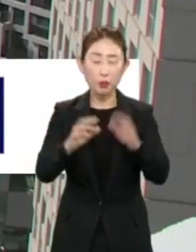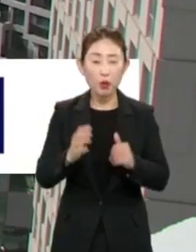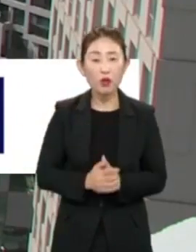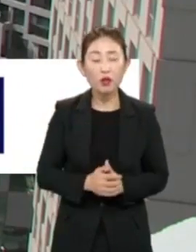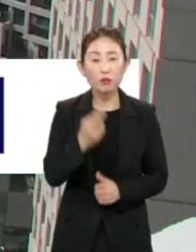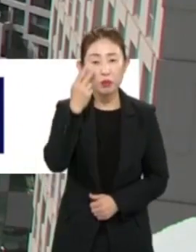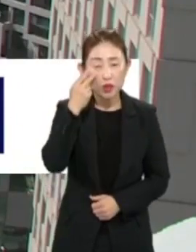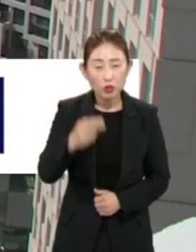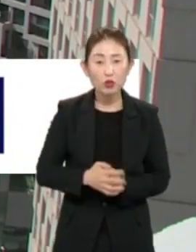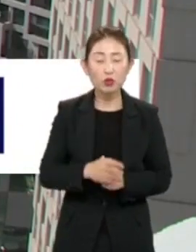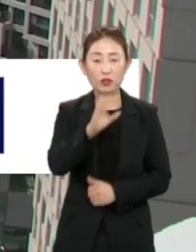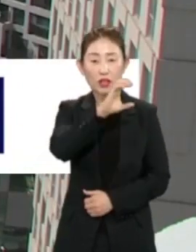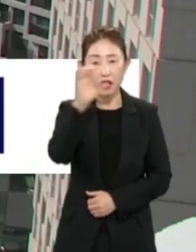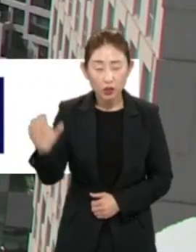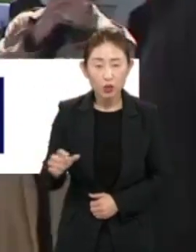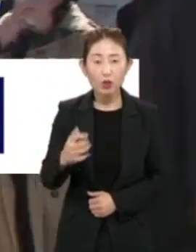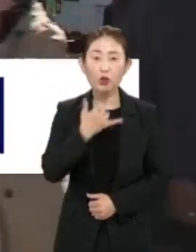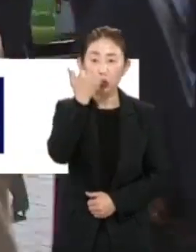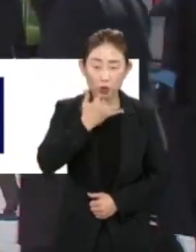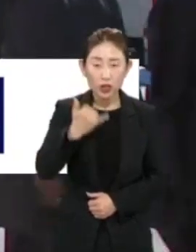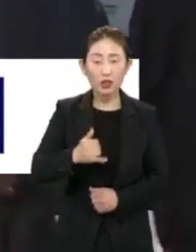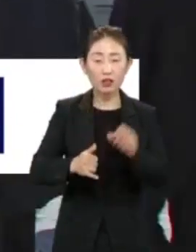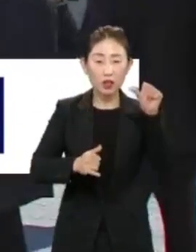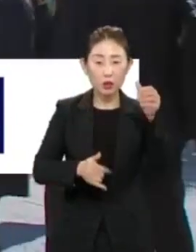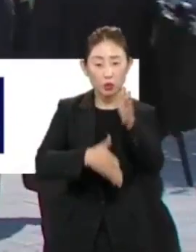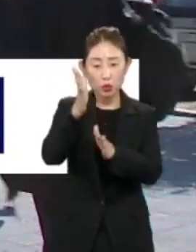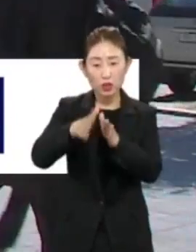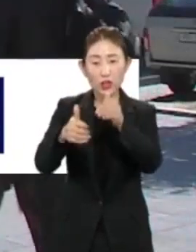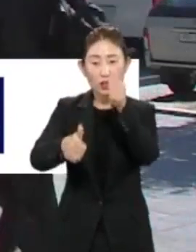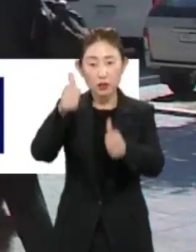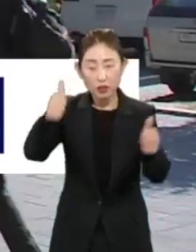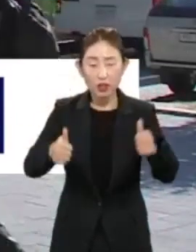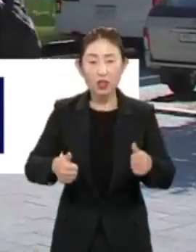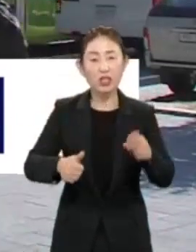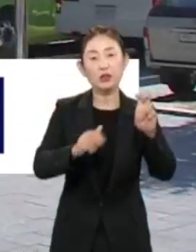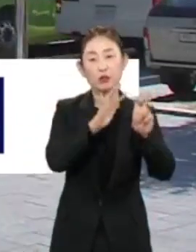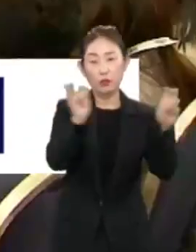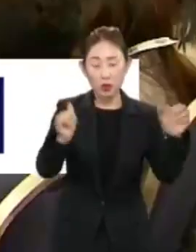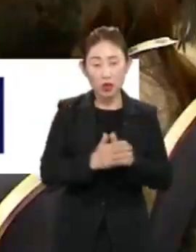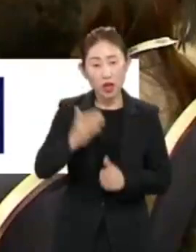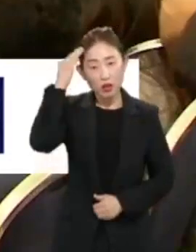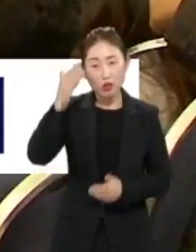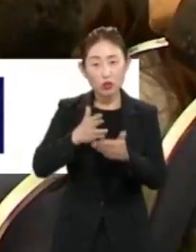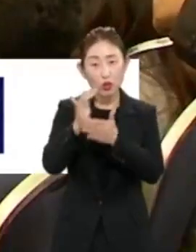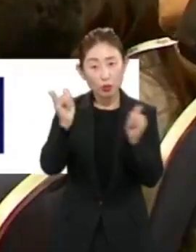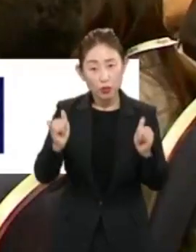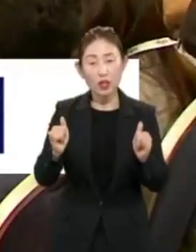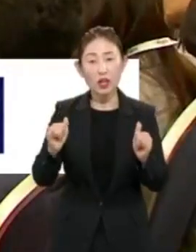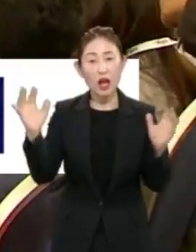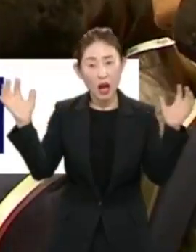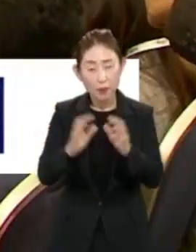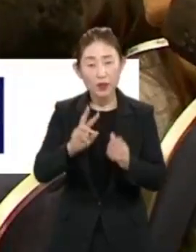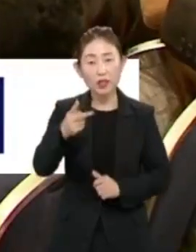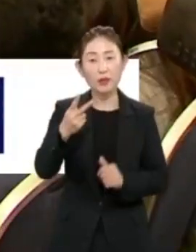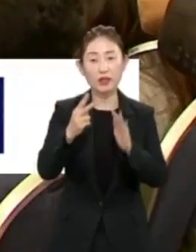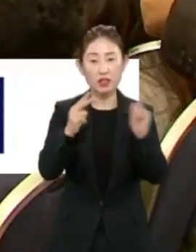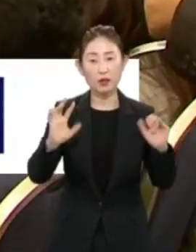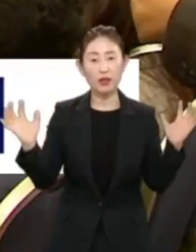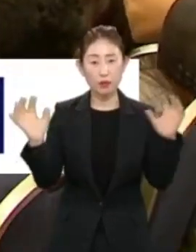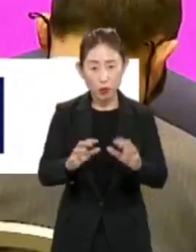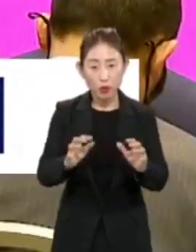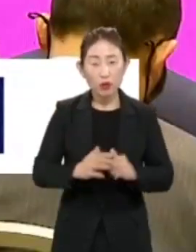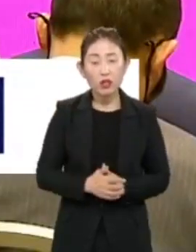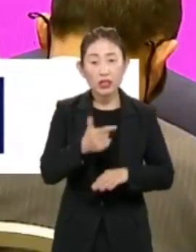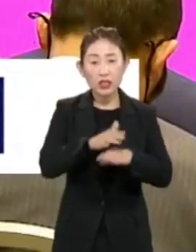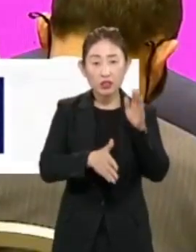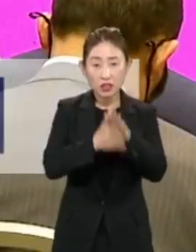캘거리 독일 도르트문트 등 다섯 개 도시 대표단 20여 명과 국내외 전문가 등 200여 명이 참여하며 대원